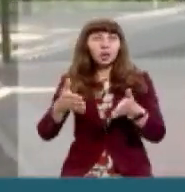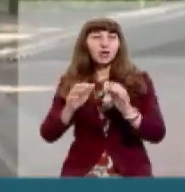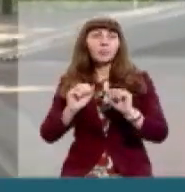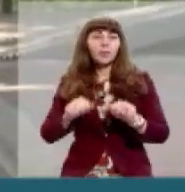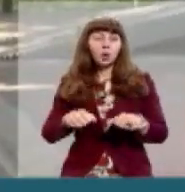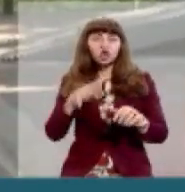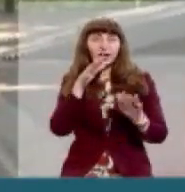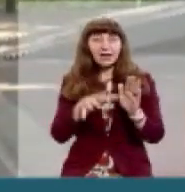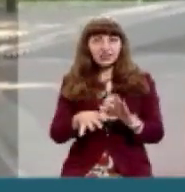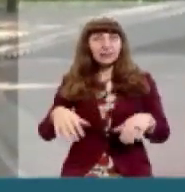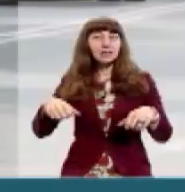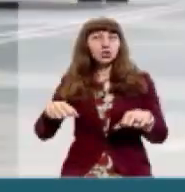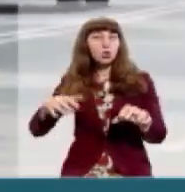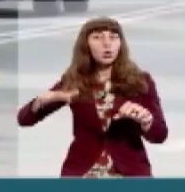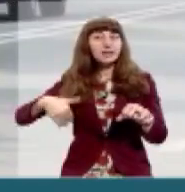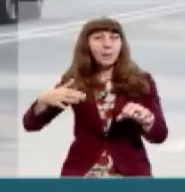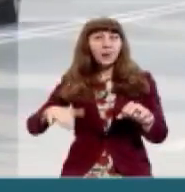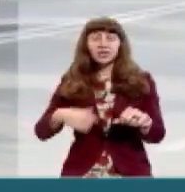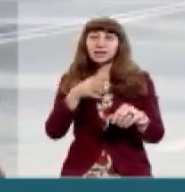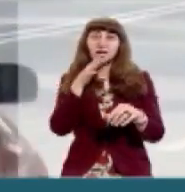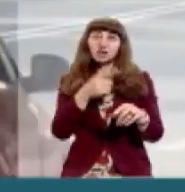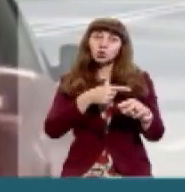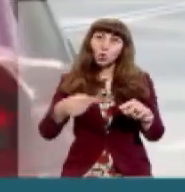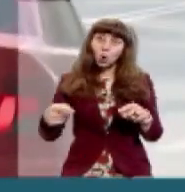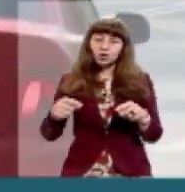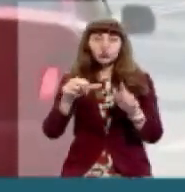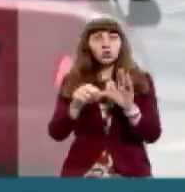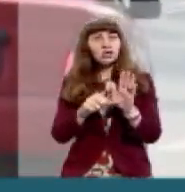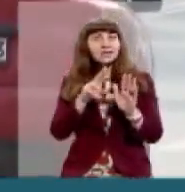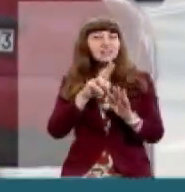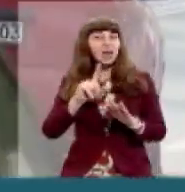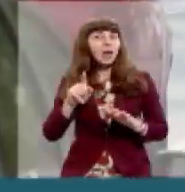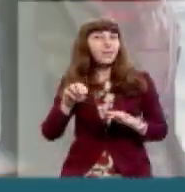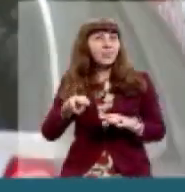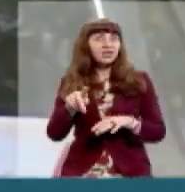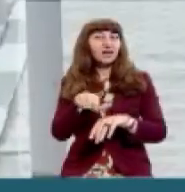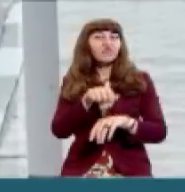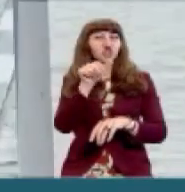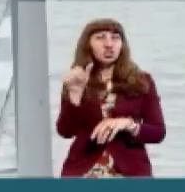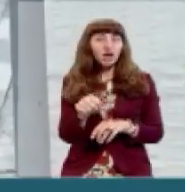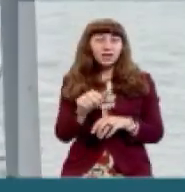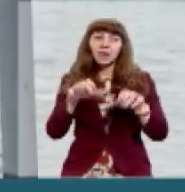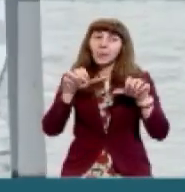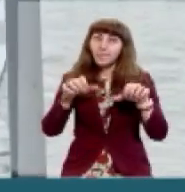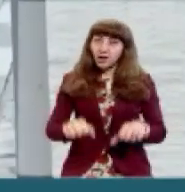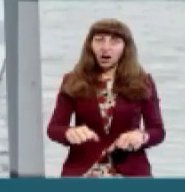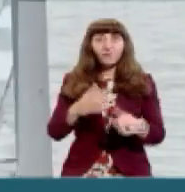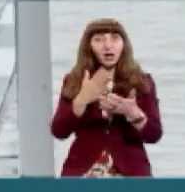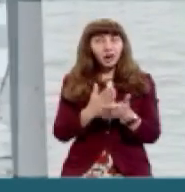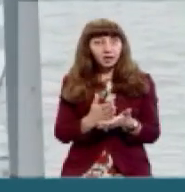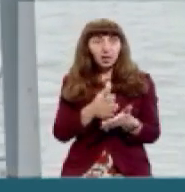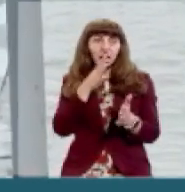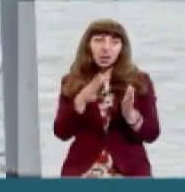движение электросамокатов со скоростью не более 6 км в час. Также предусматриваются права и обязанности водителей